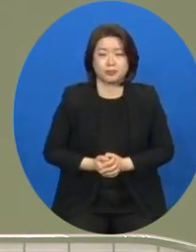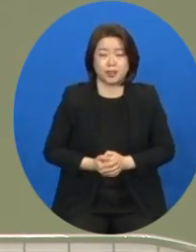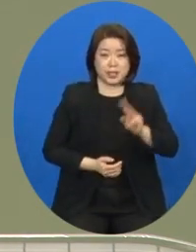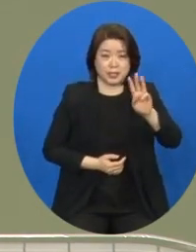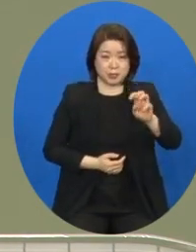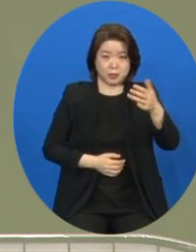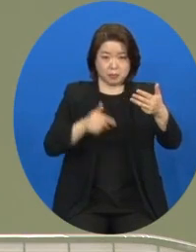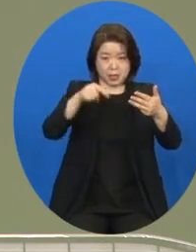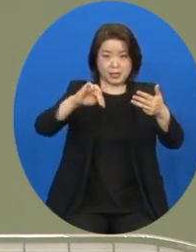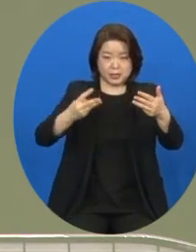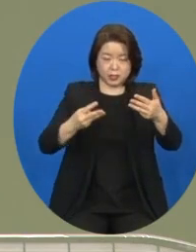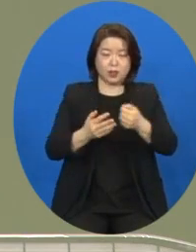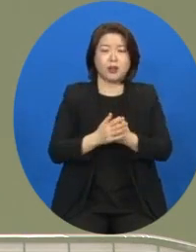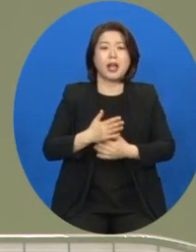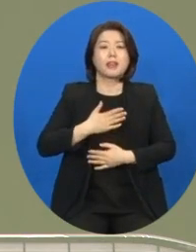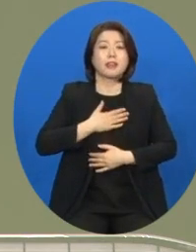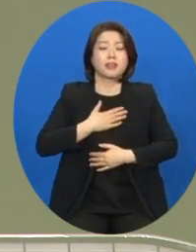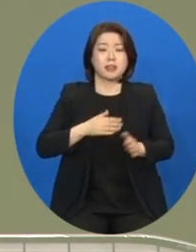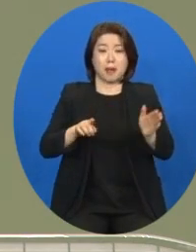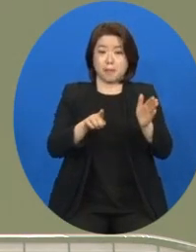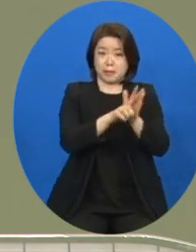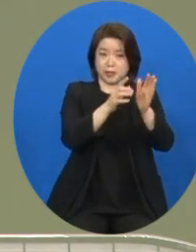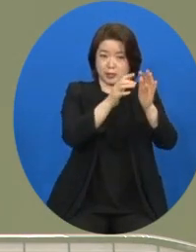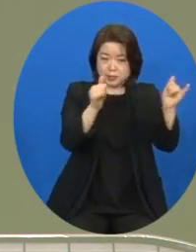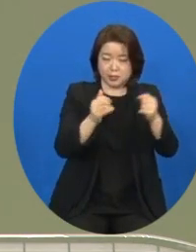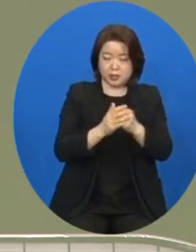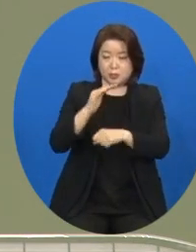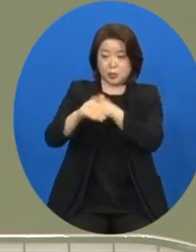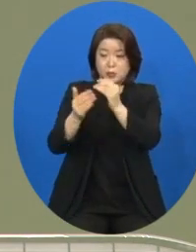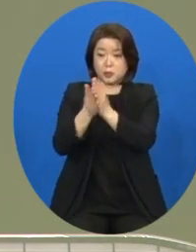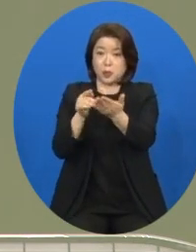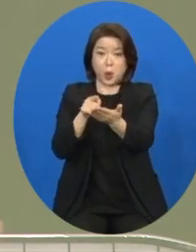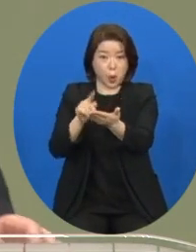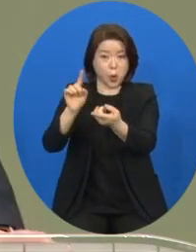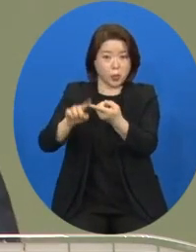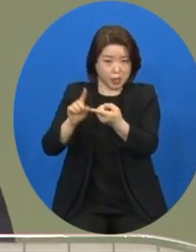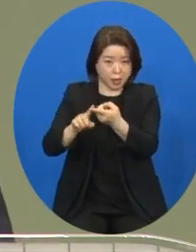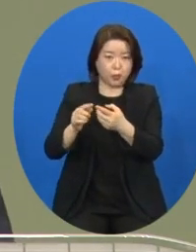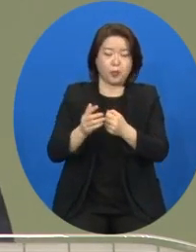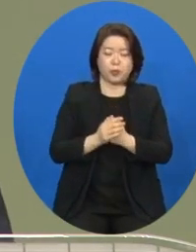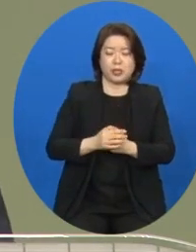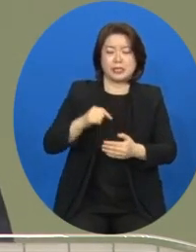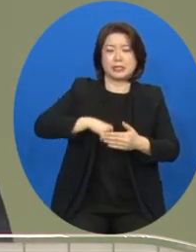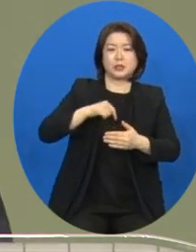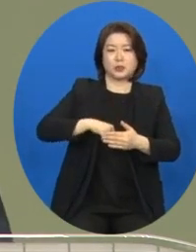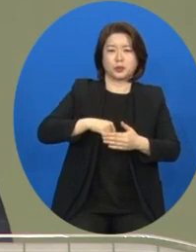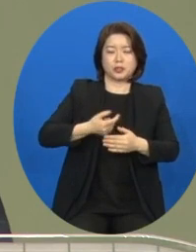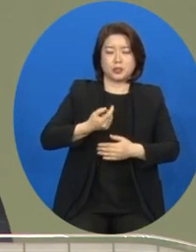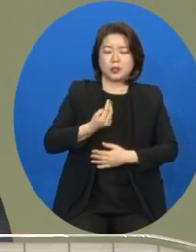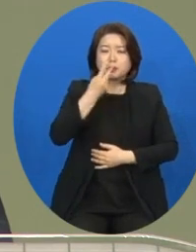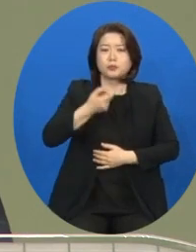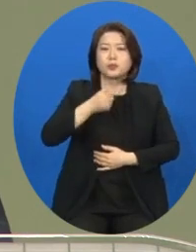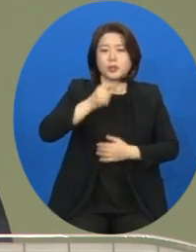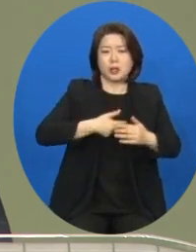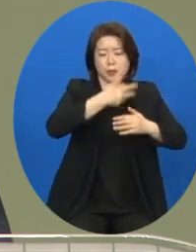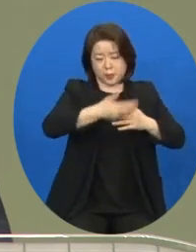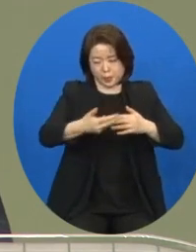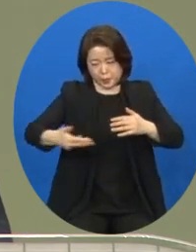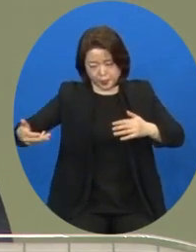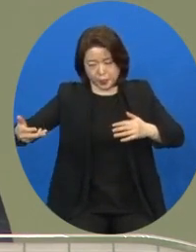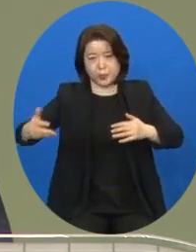38절에 나를 믿는 사람은 성경이 말한 바와 같이 그의 배에서 생수가